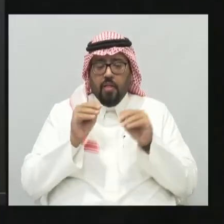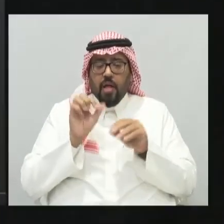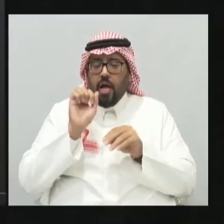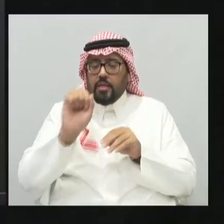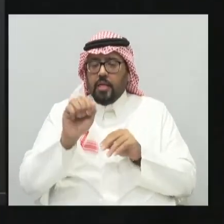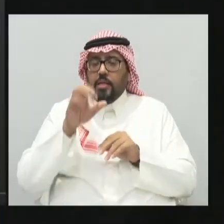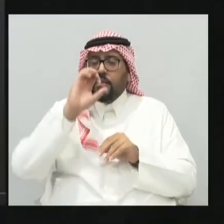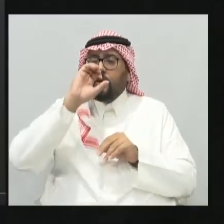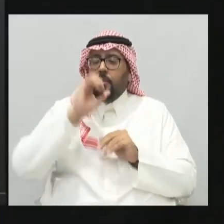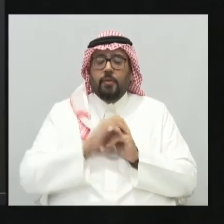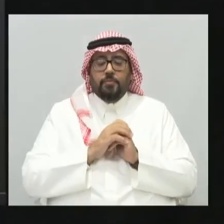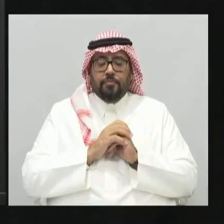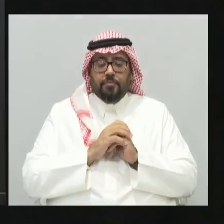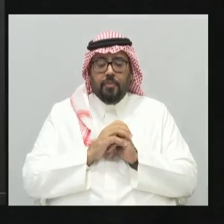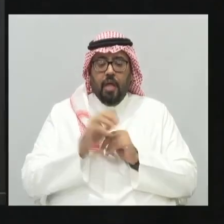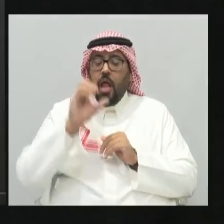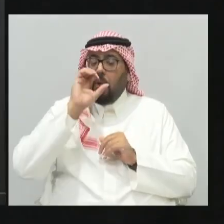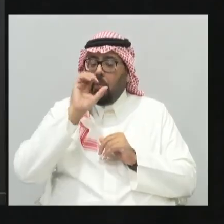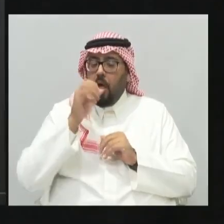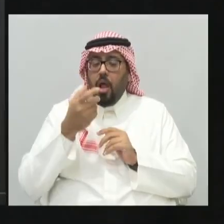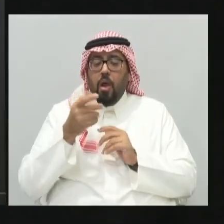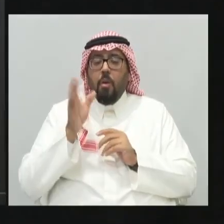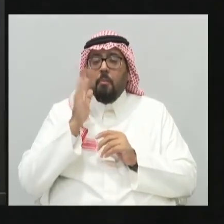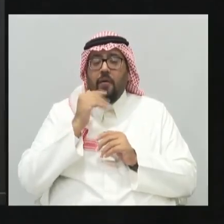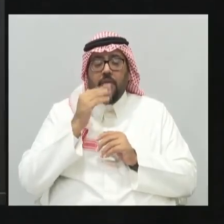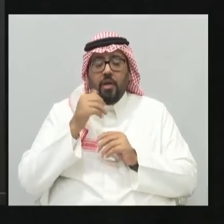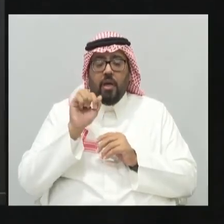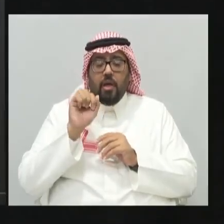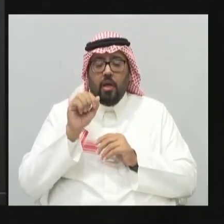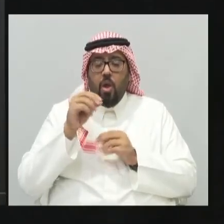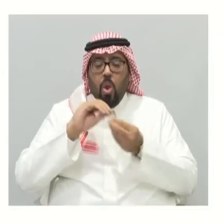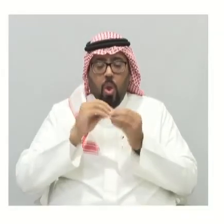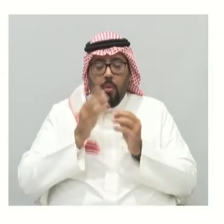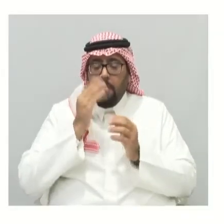خصائص الماء الماء قلنا ليس له